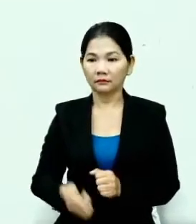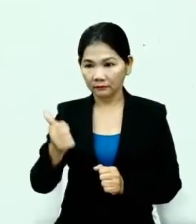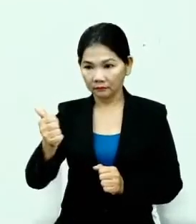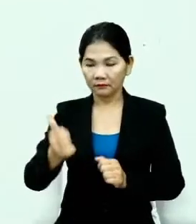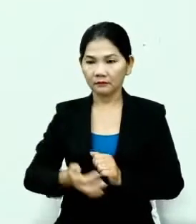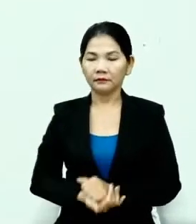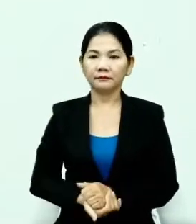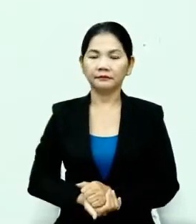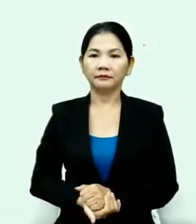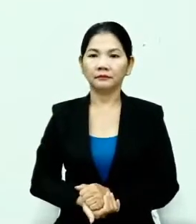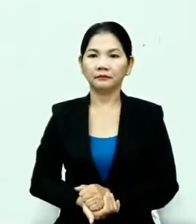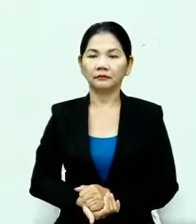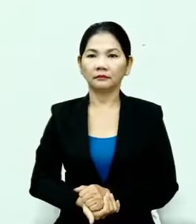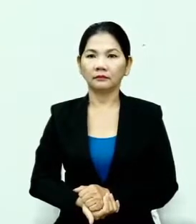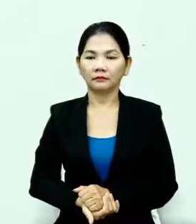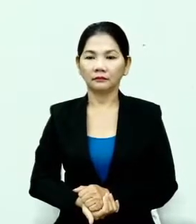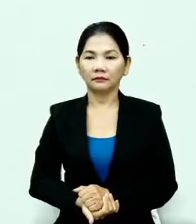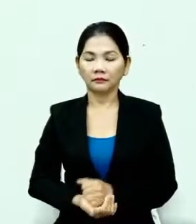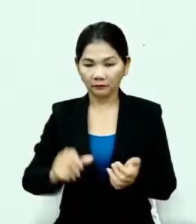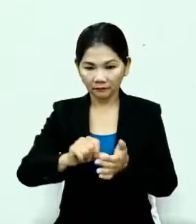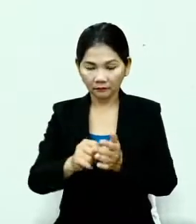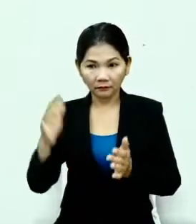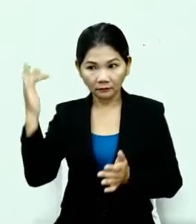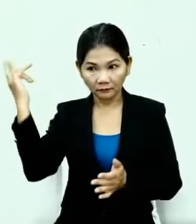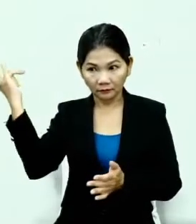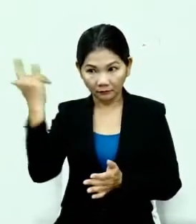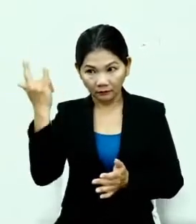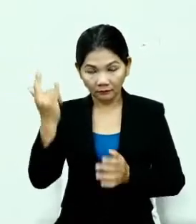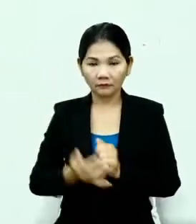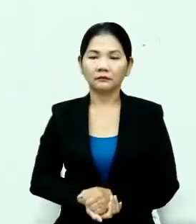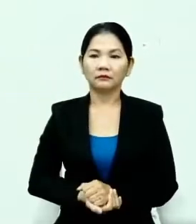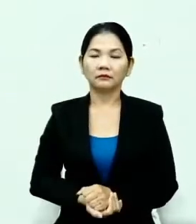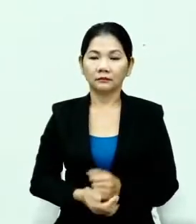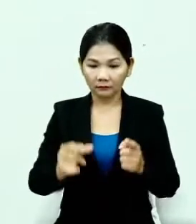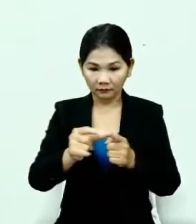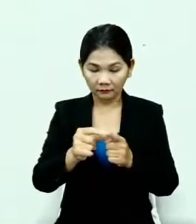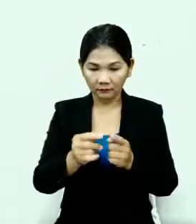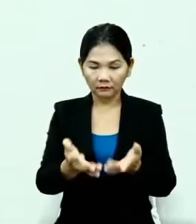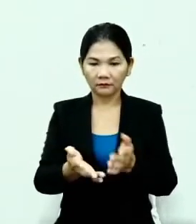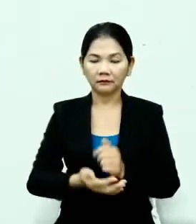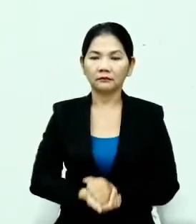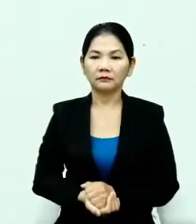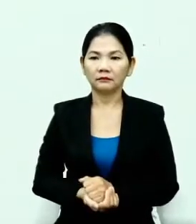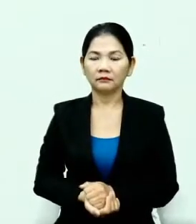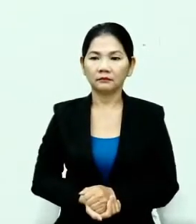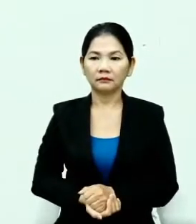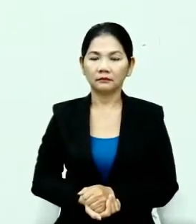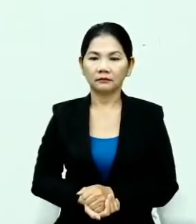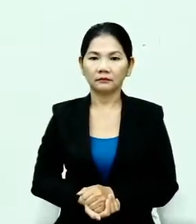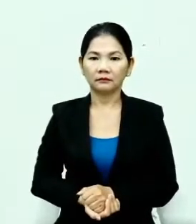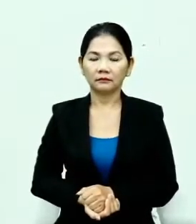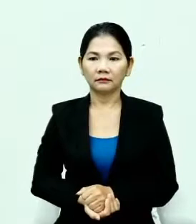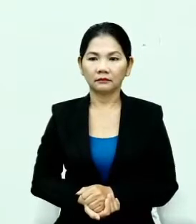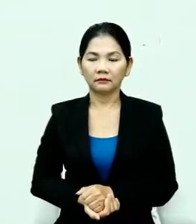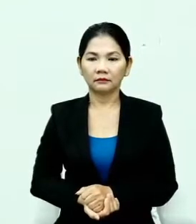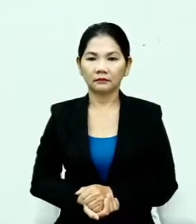ná. Chẳng này đôi nâng tu miến miên bật đáy mùi hái. Miên bị ếp xên tiệt đấy con cực mới.